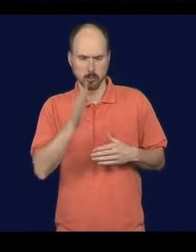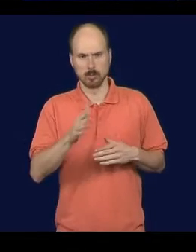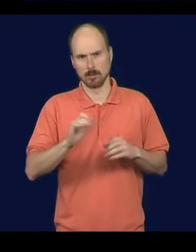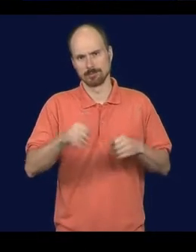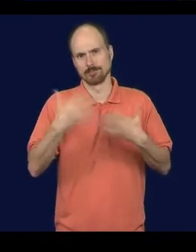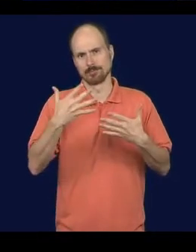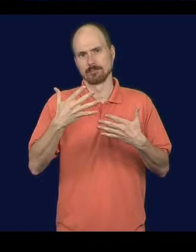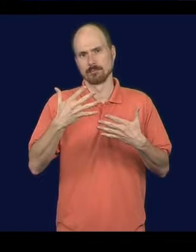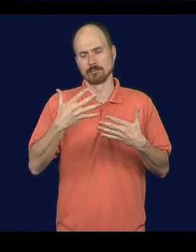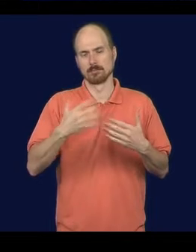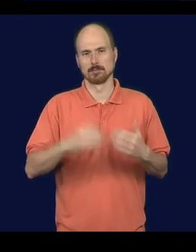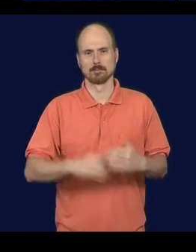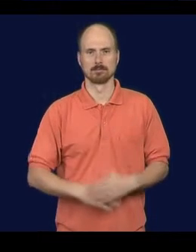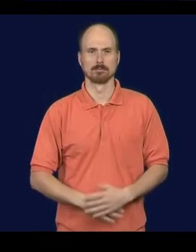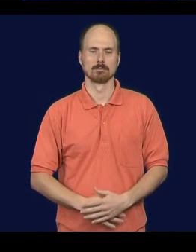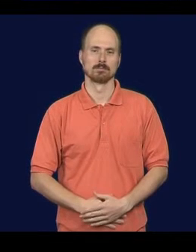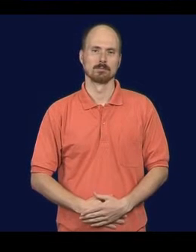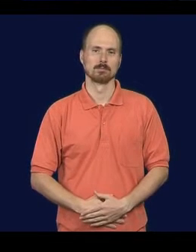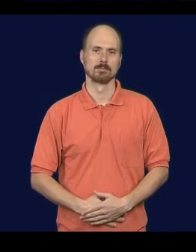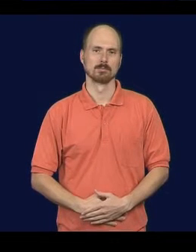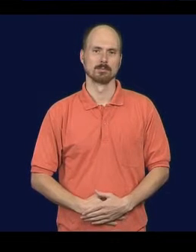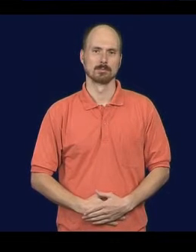vyvinuta navigace ForVision.